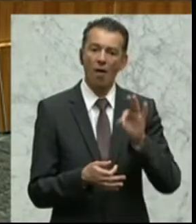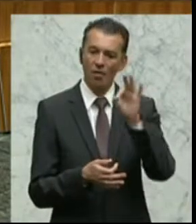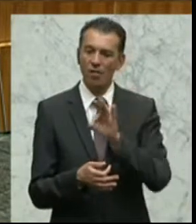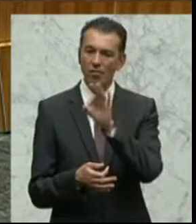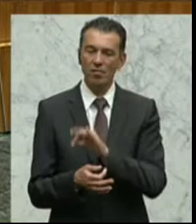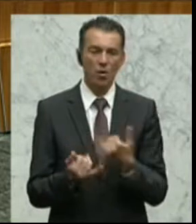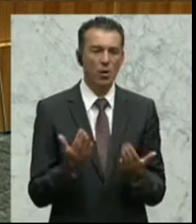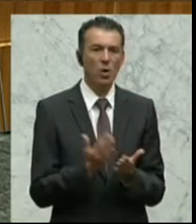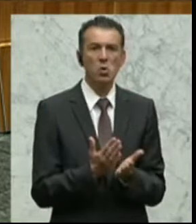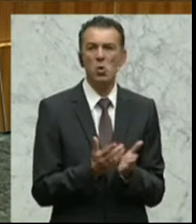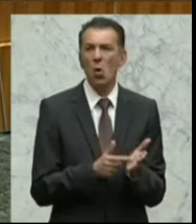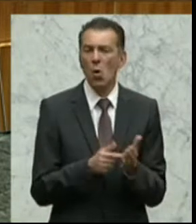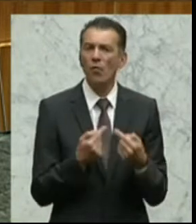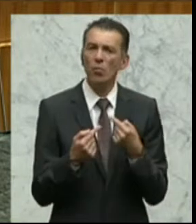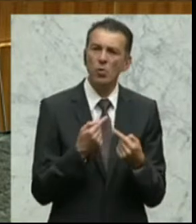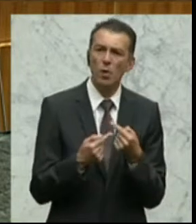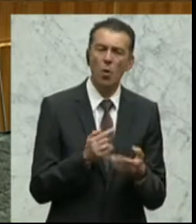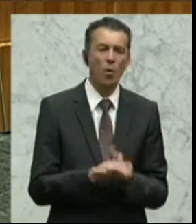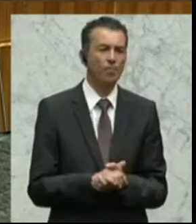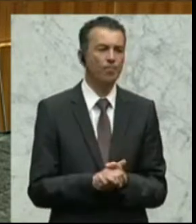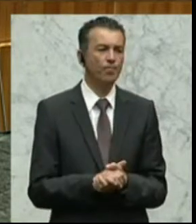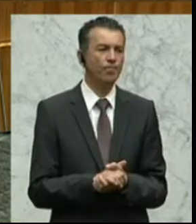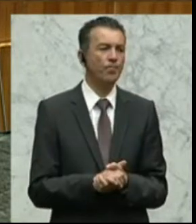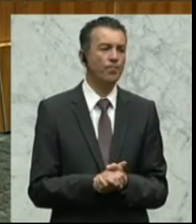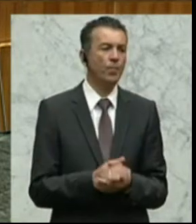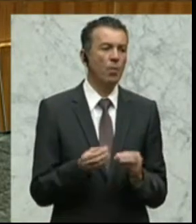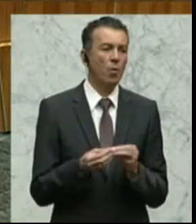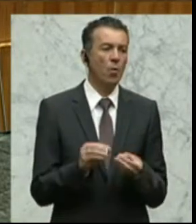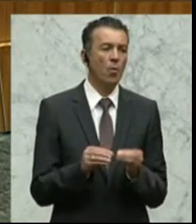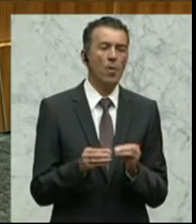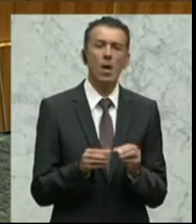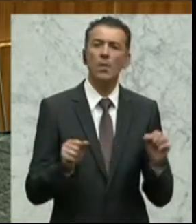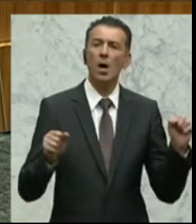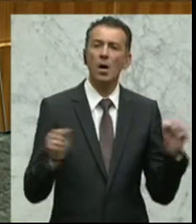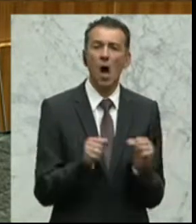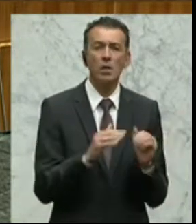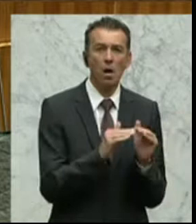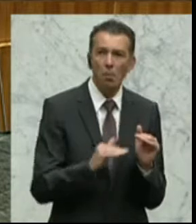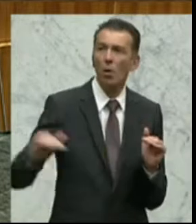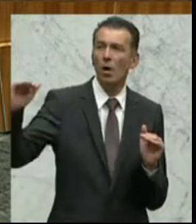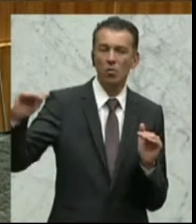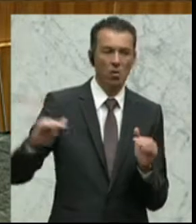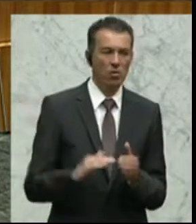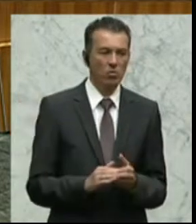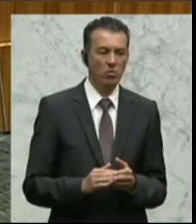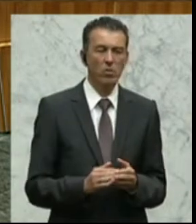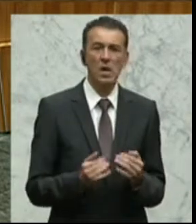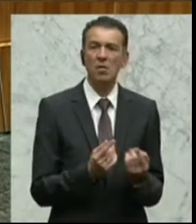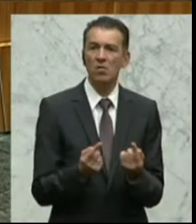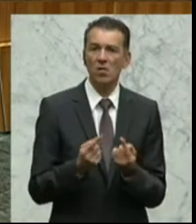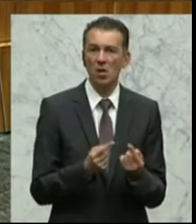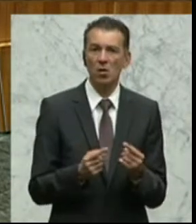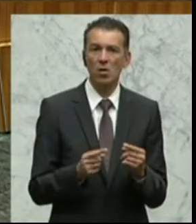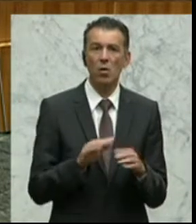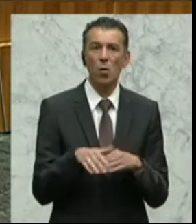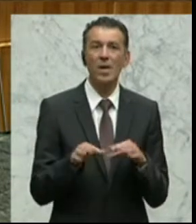sehr oft angesprochen wurde, nämlich das Problem der kalten Progression. Das ist also jetzt der Ist-Zustand nach über